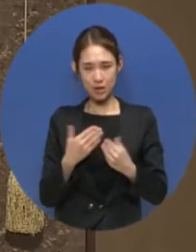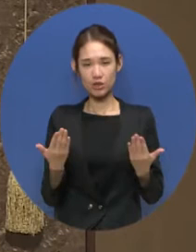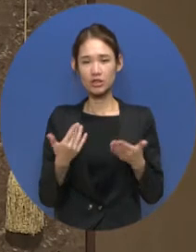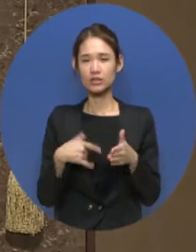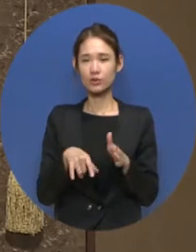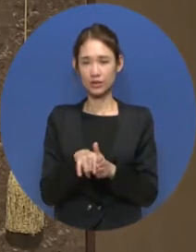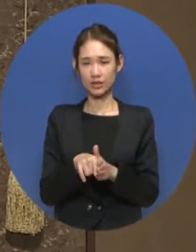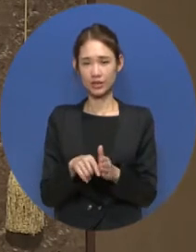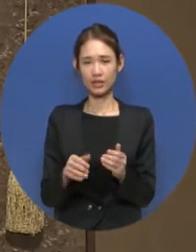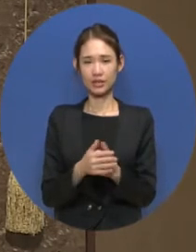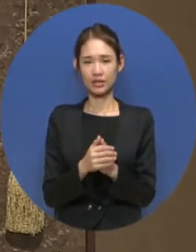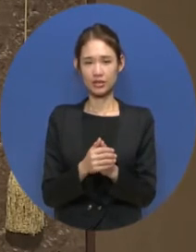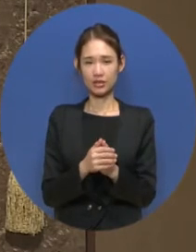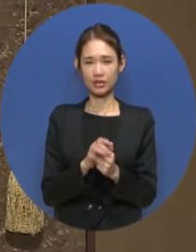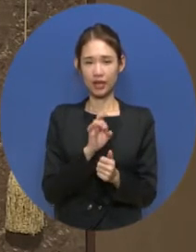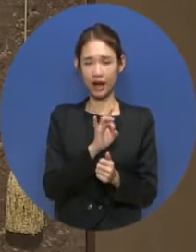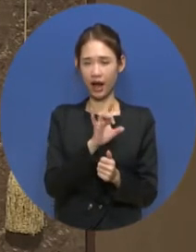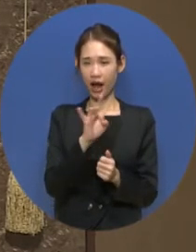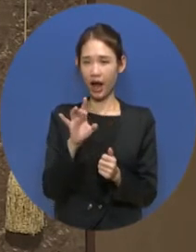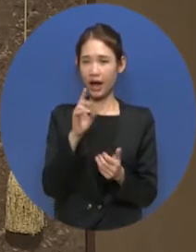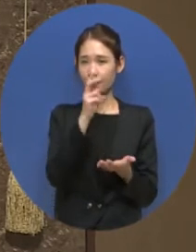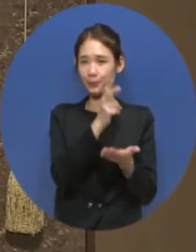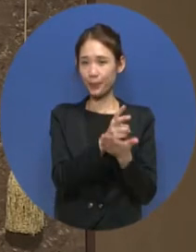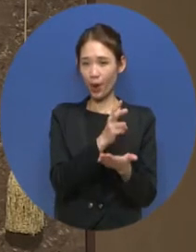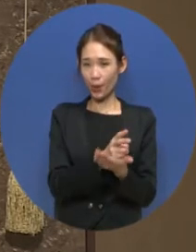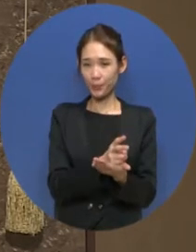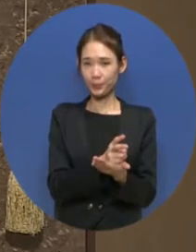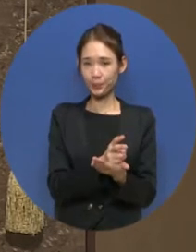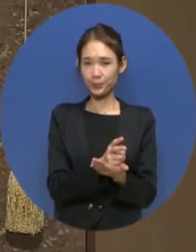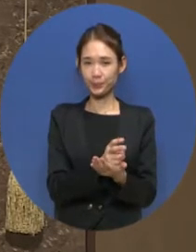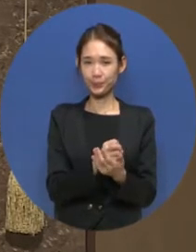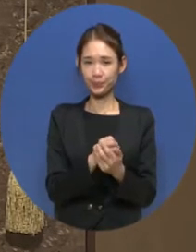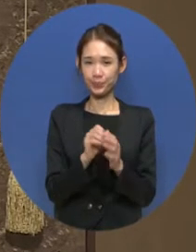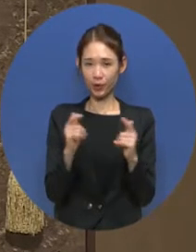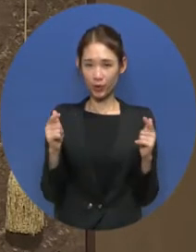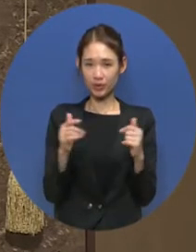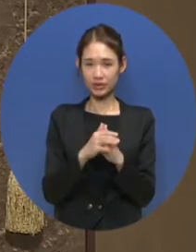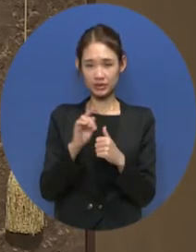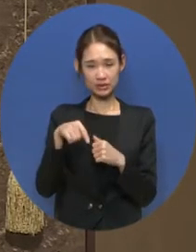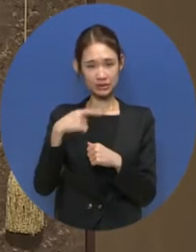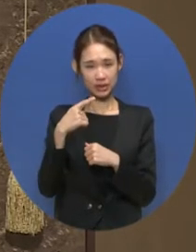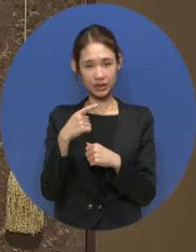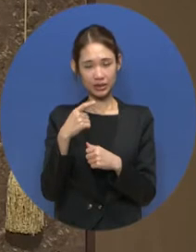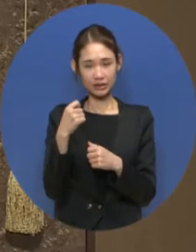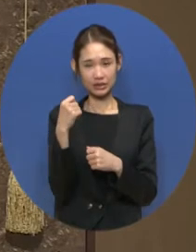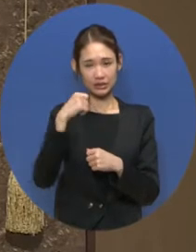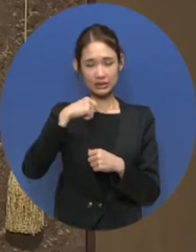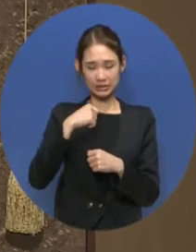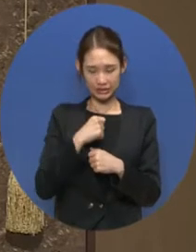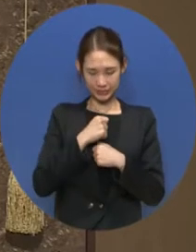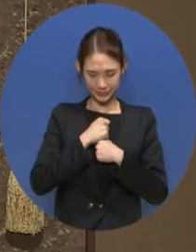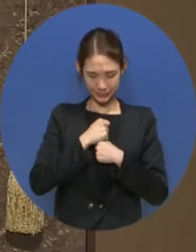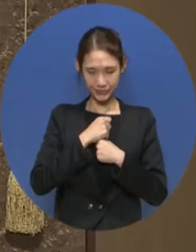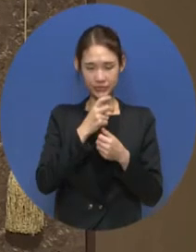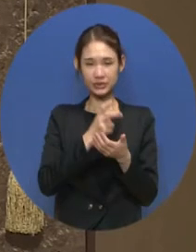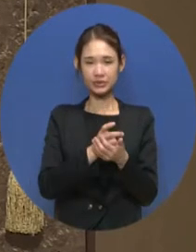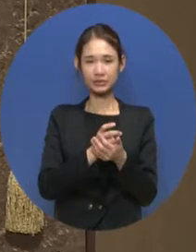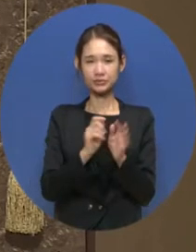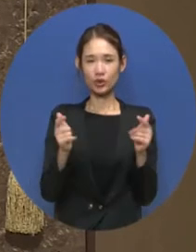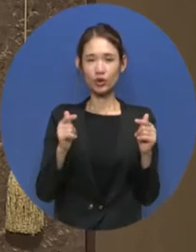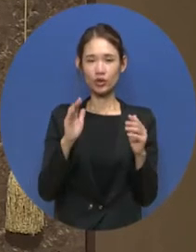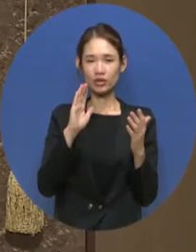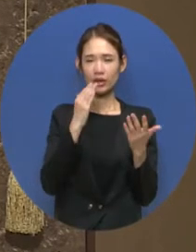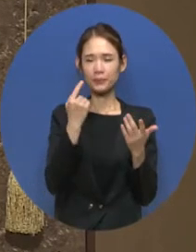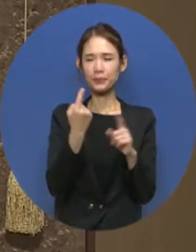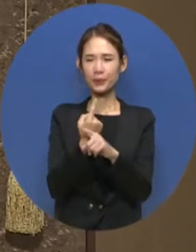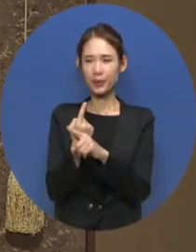수 있도록 그 각종 법적 그 제도나 그다음에 지침들을 이제 개선하는